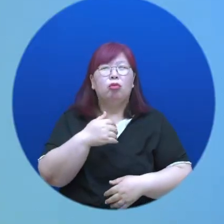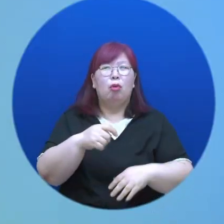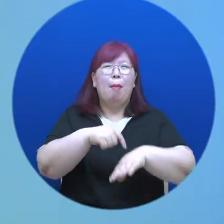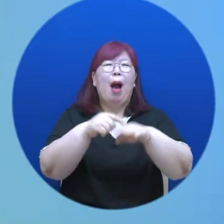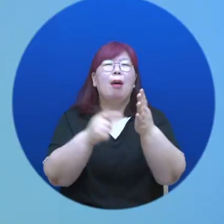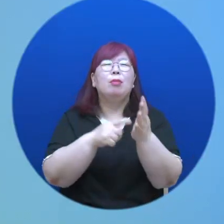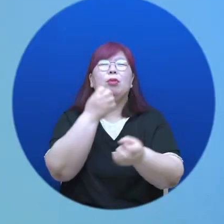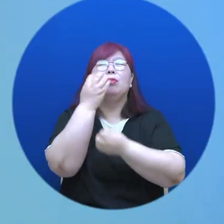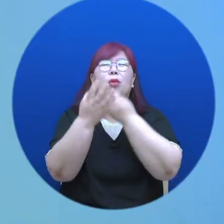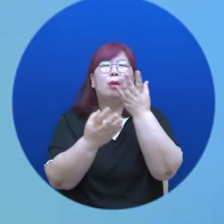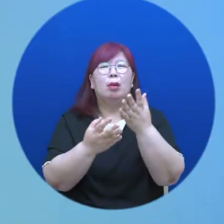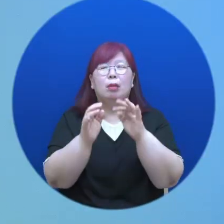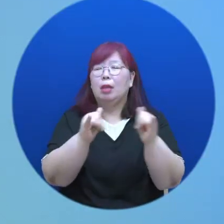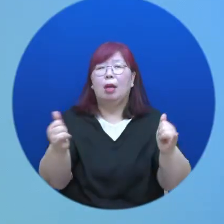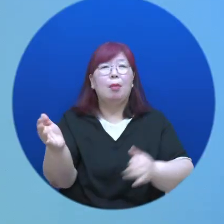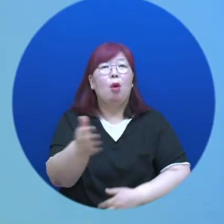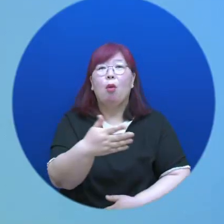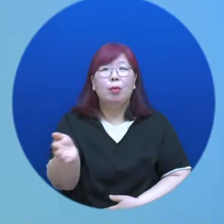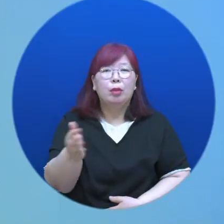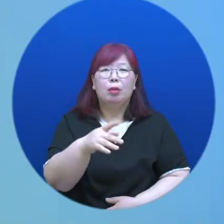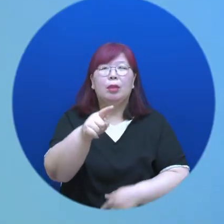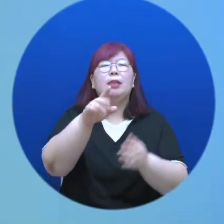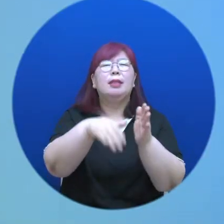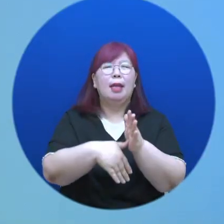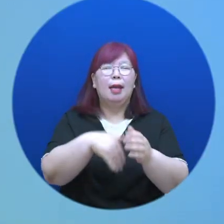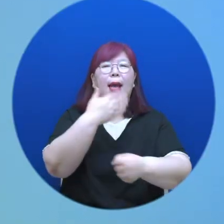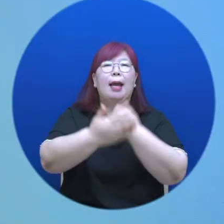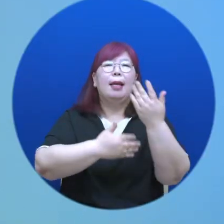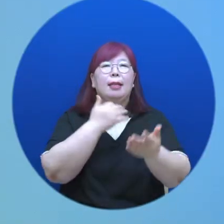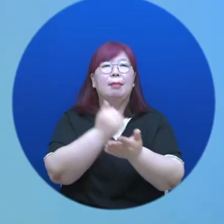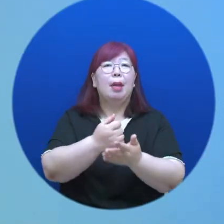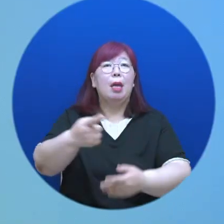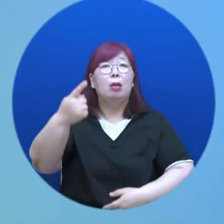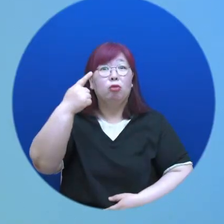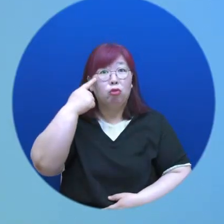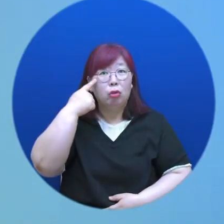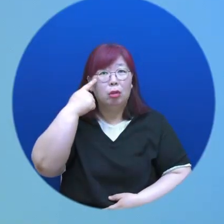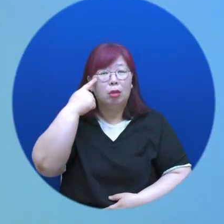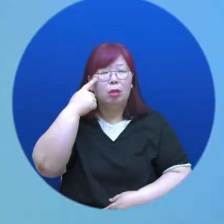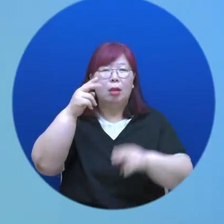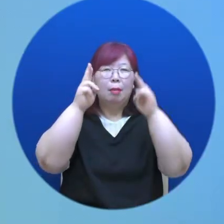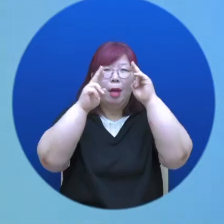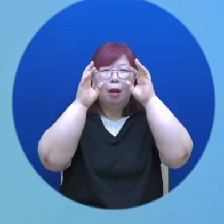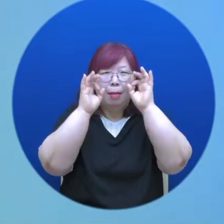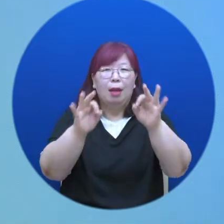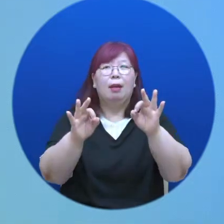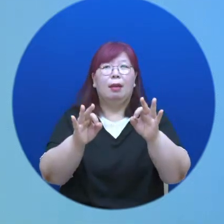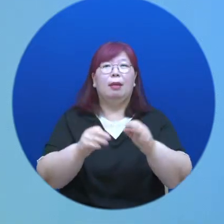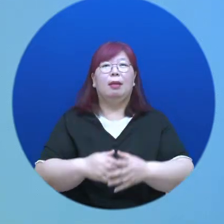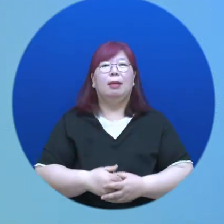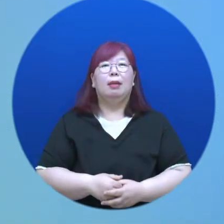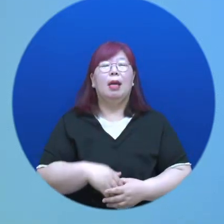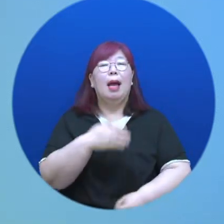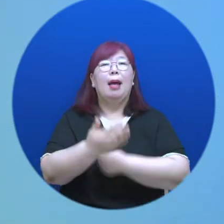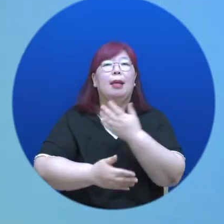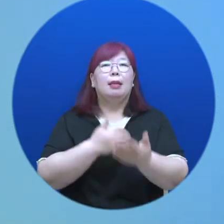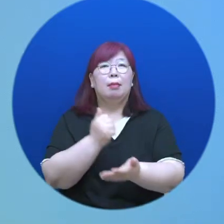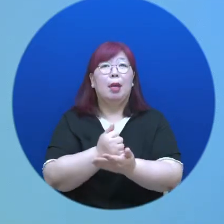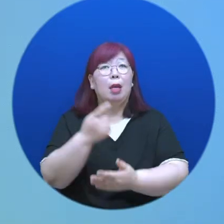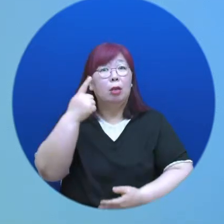없어요. 그때 하나님의 눈을 바라봅니다. 그리고는 하나님의